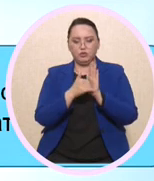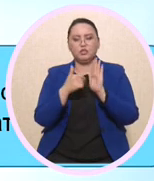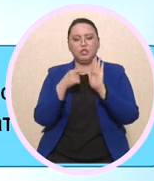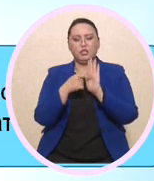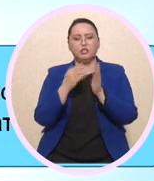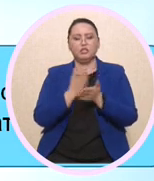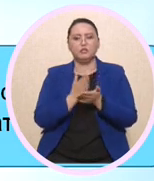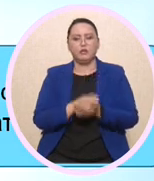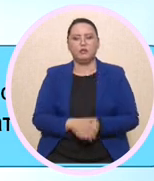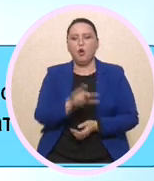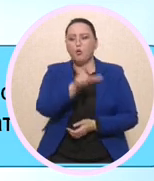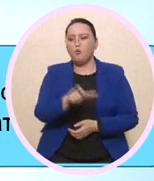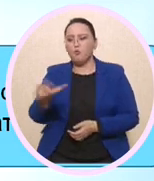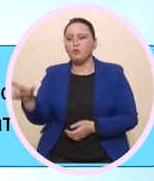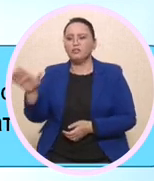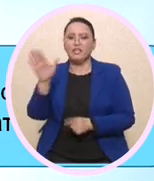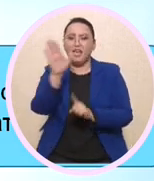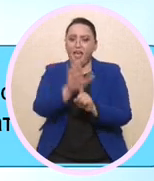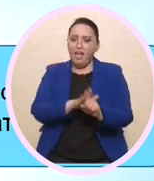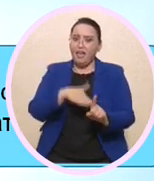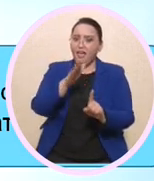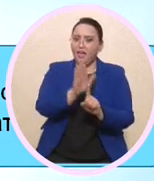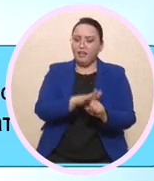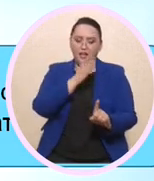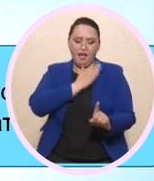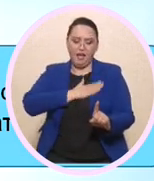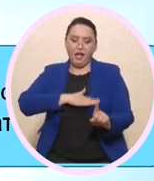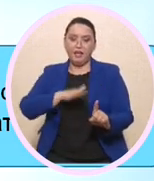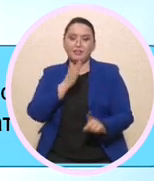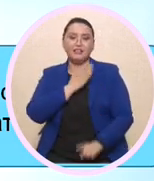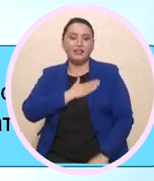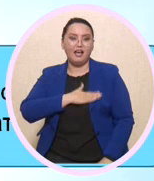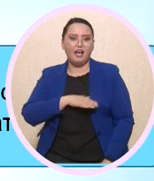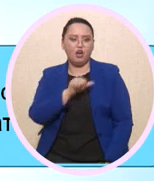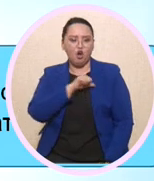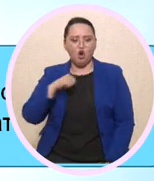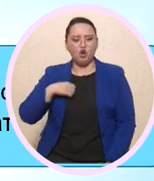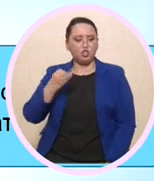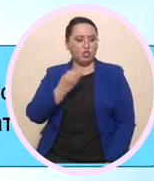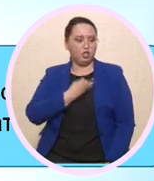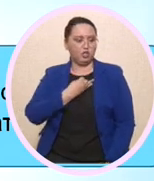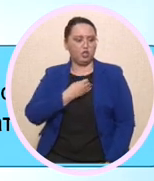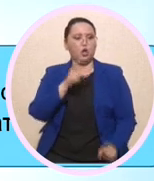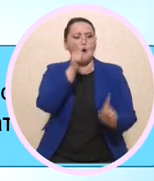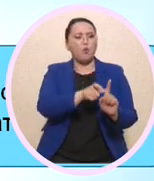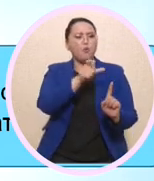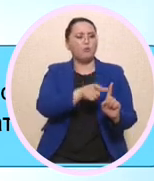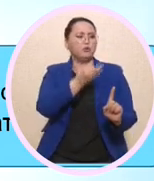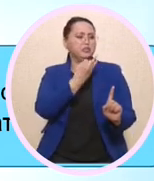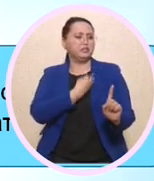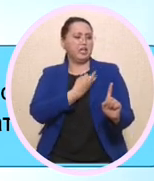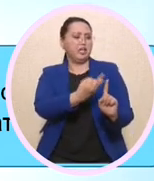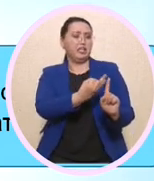Бусдыг хайрлах их хайр, өөртөө болон бусдад итгэх итгэл, амьдралын утга